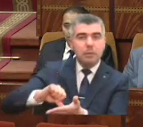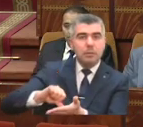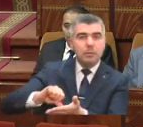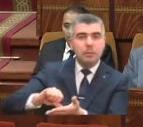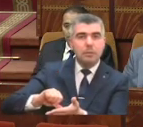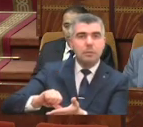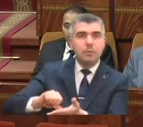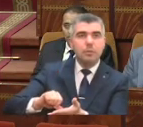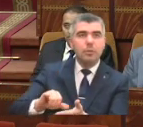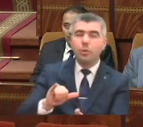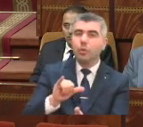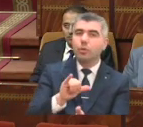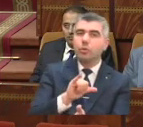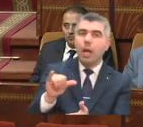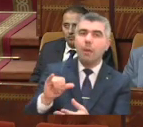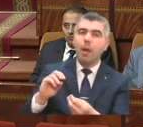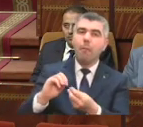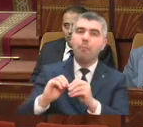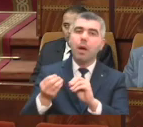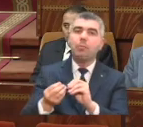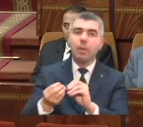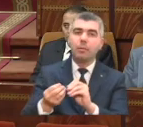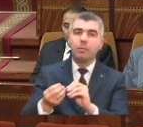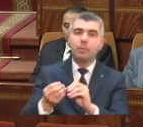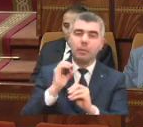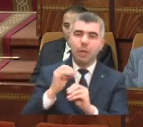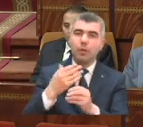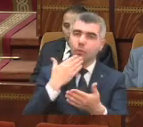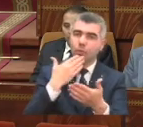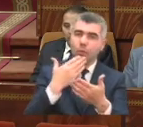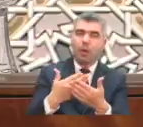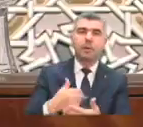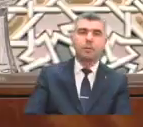بالقطاعات الأخرى. وشكرا. شكرا سيد نائب.